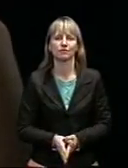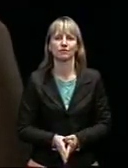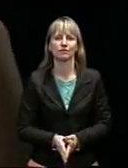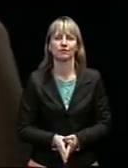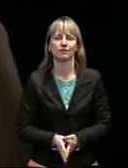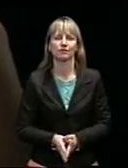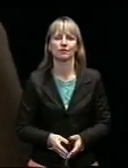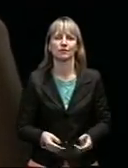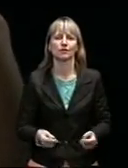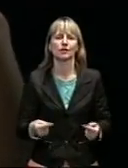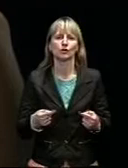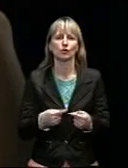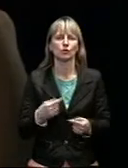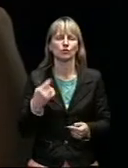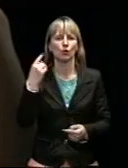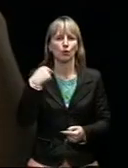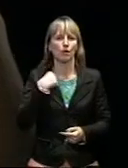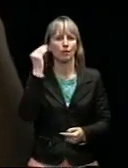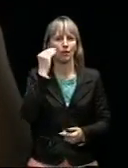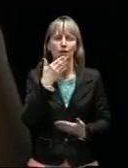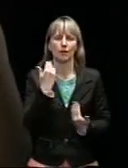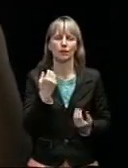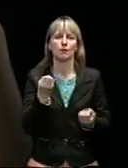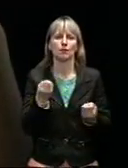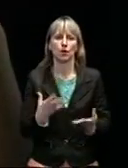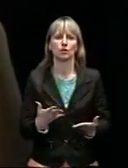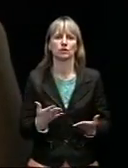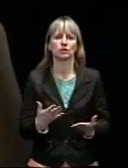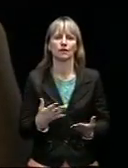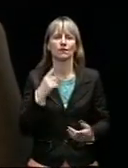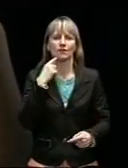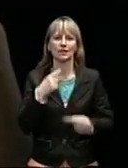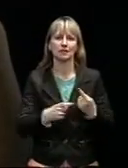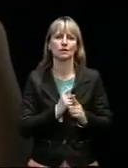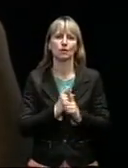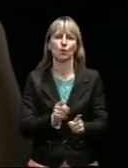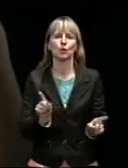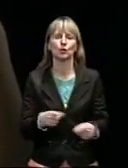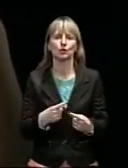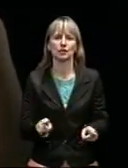конкретного рішення у мене не було. Мене просто завжди супроводжувала музика,